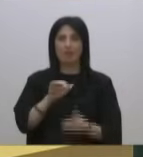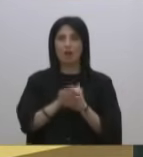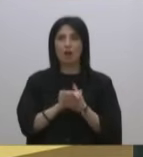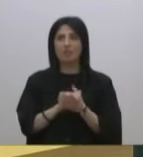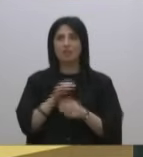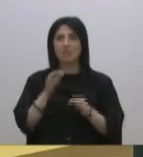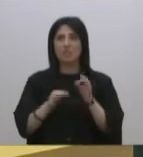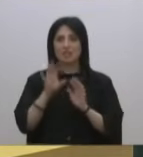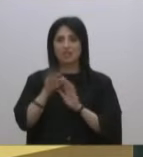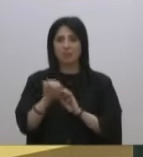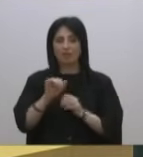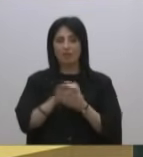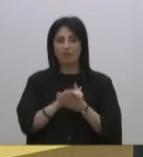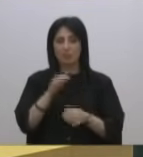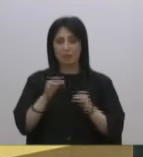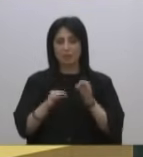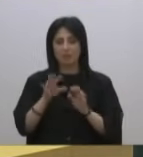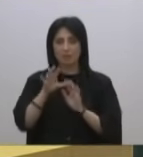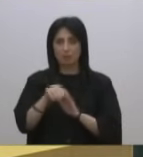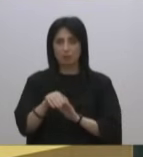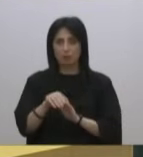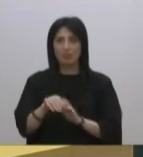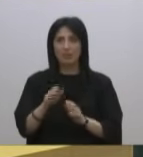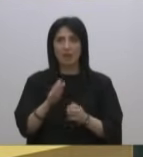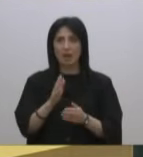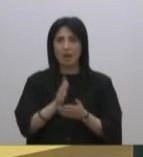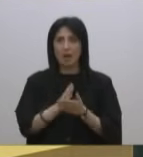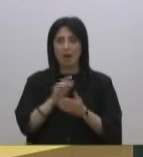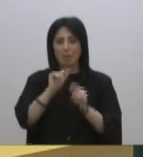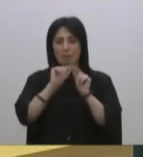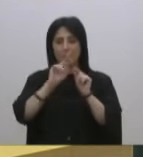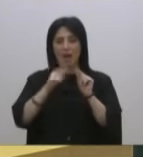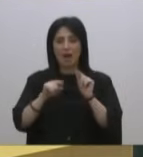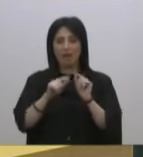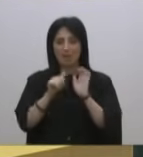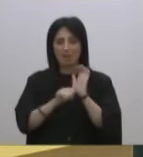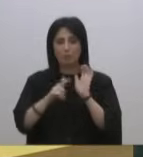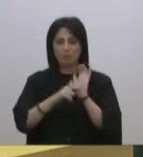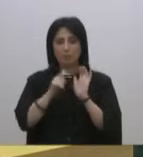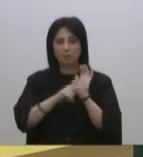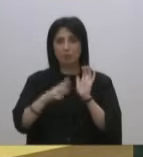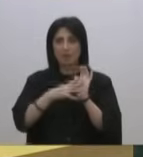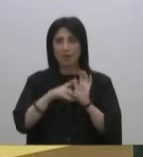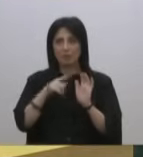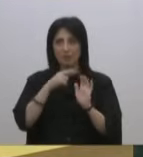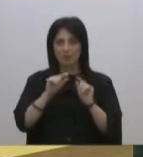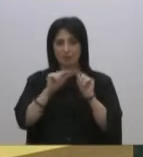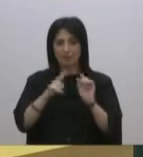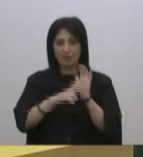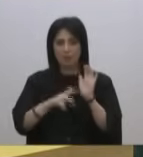ევროკავშირის სასამართლოში, ევროკავშირის მართლმსაჯულების სასამართლოში, პარაგრაფი 78-79, ციტირებ